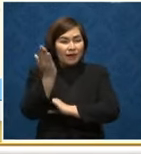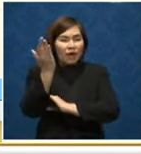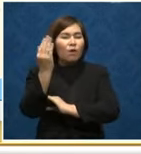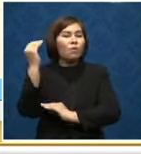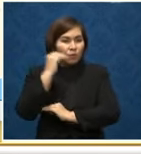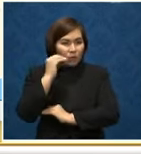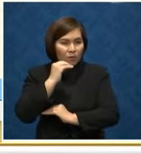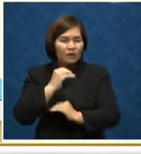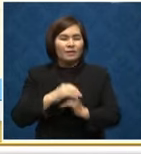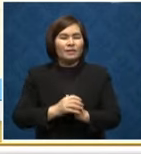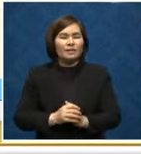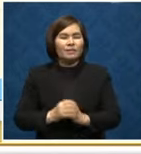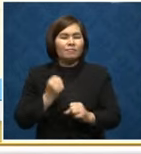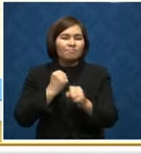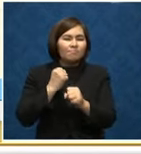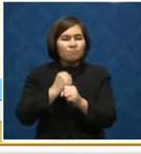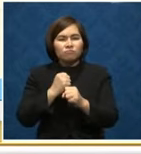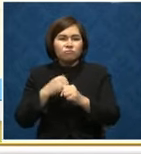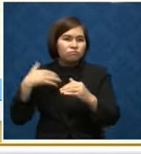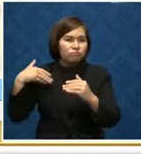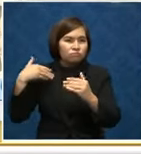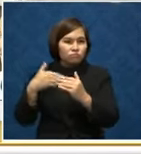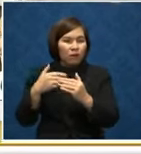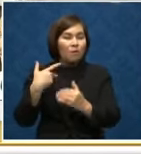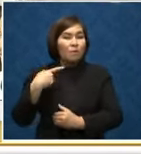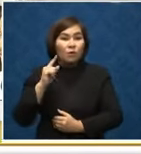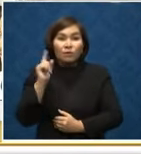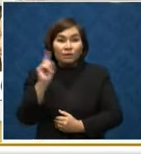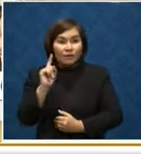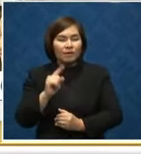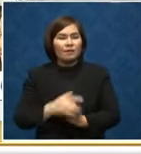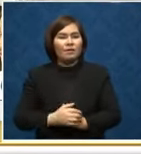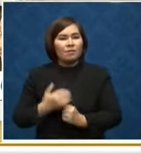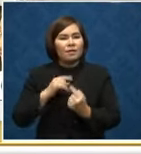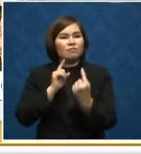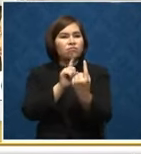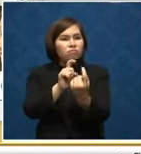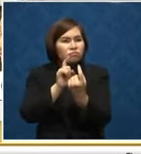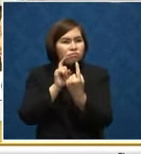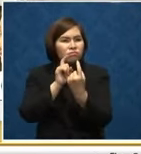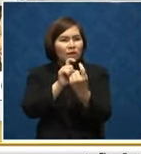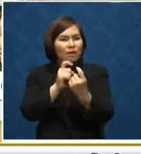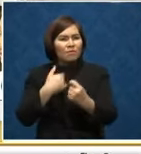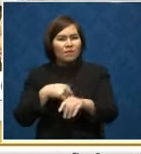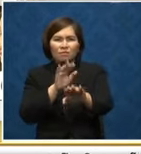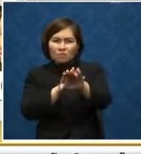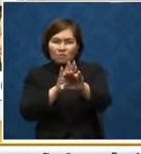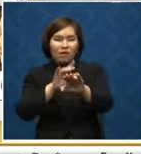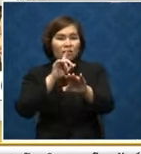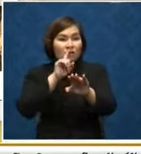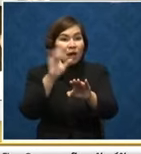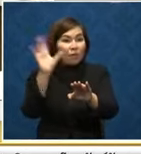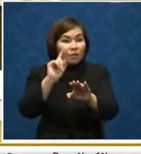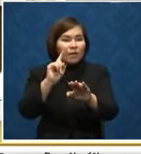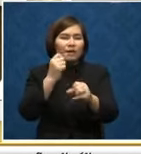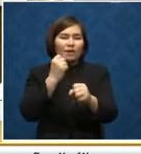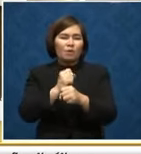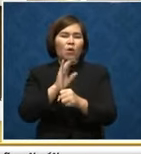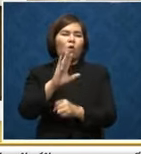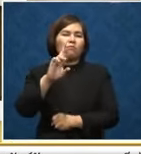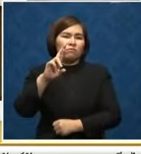ที่พวกเราได้ทำกันมานั้นเนี่ยมันเกิดประโยชน์มีการถามตอบมีการติดตามจากหน่วยงานของรัฐสภา